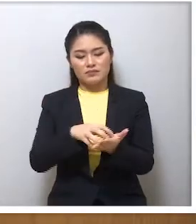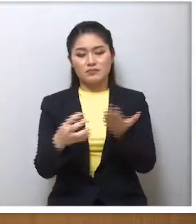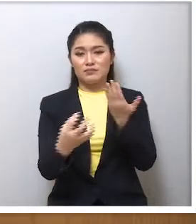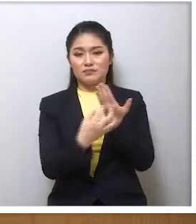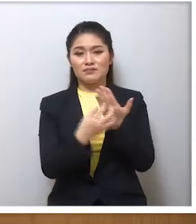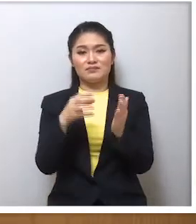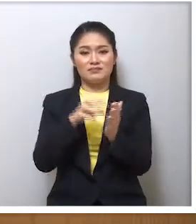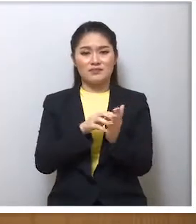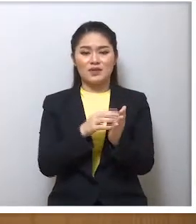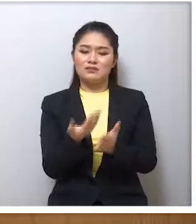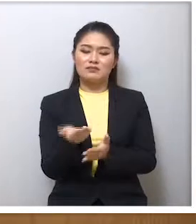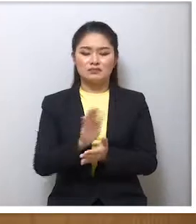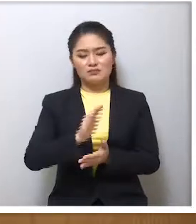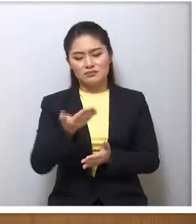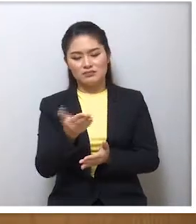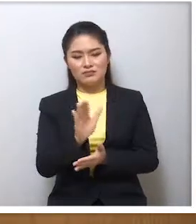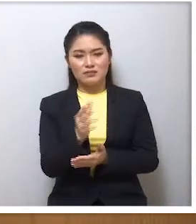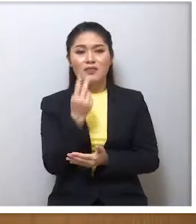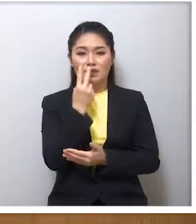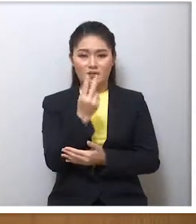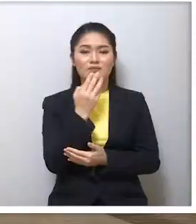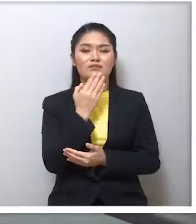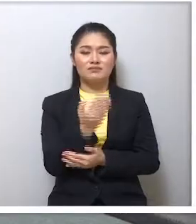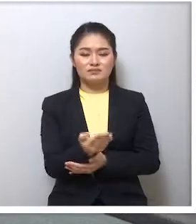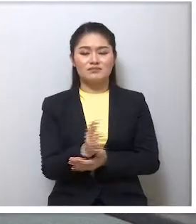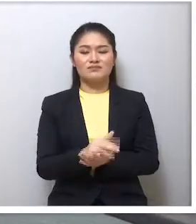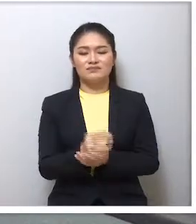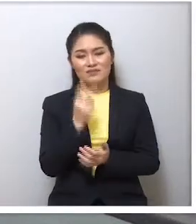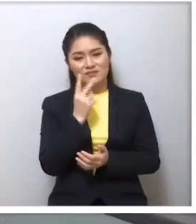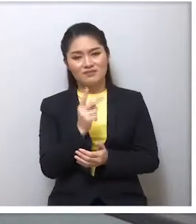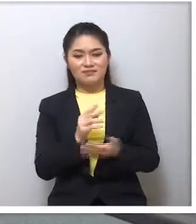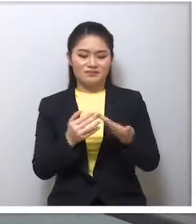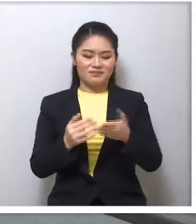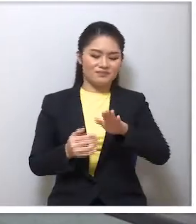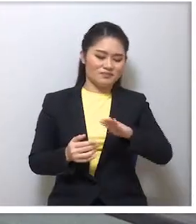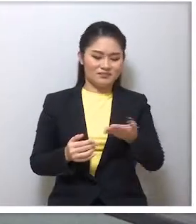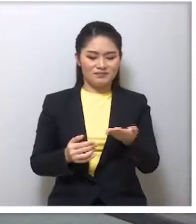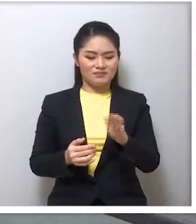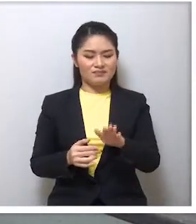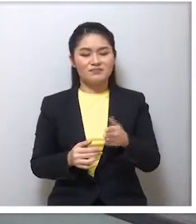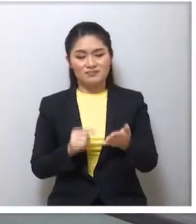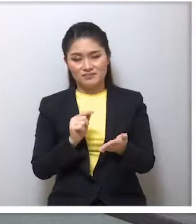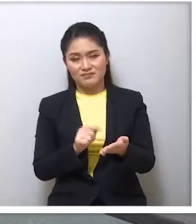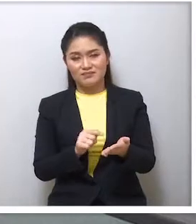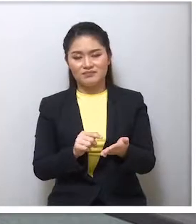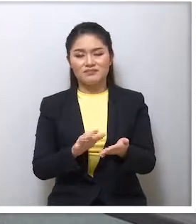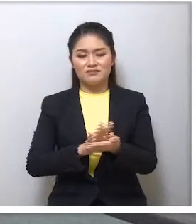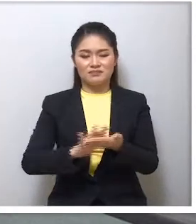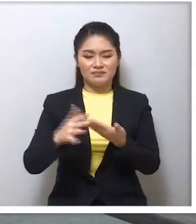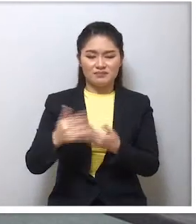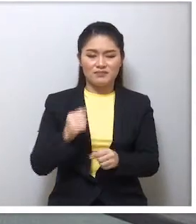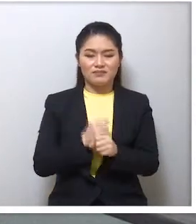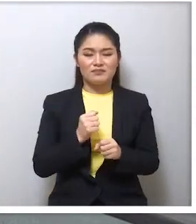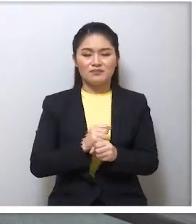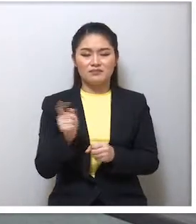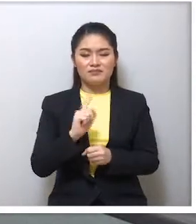างเวลาเขาพลิกซ้ายพลิกขวาเขาก็จะมองเห็นเหรียญตัวนี้เป็นสองหน้าจากนั้นเราก็ไปทำ